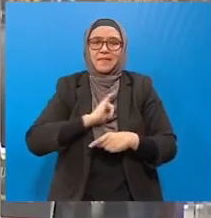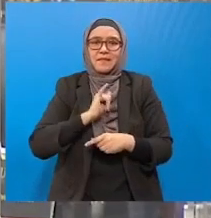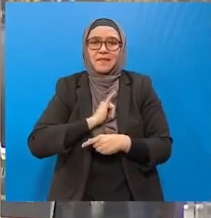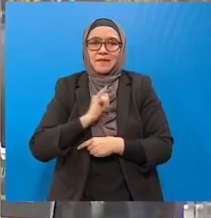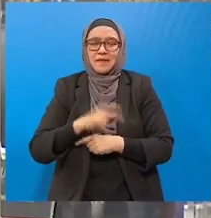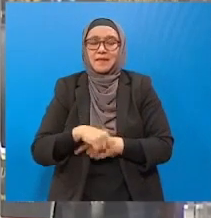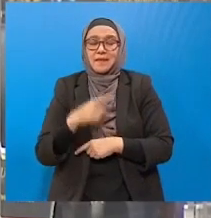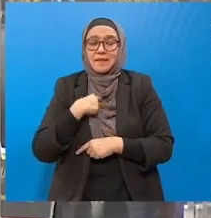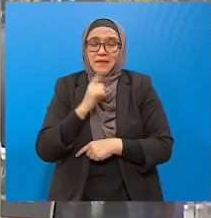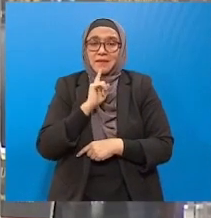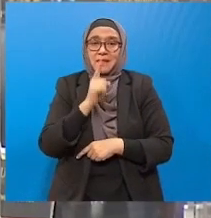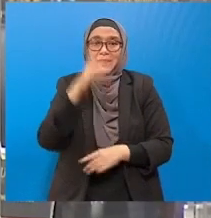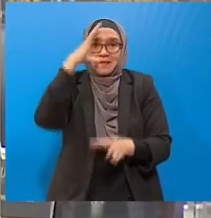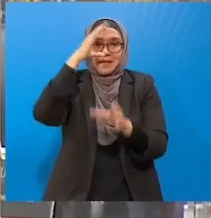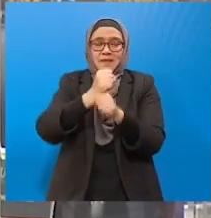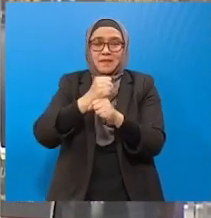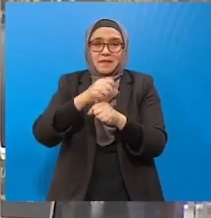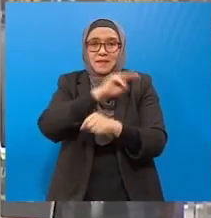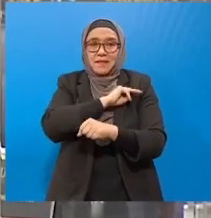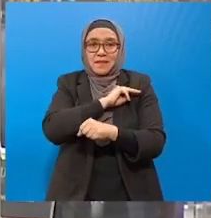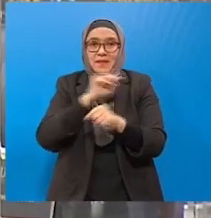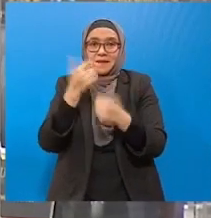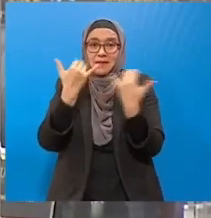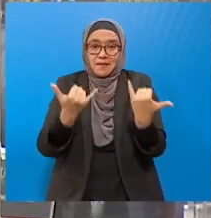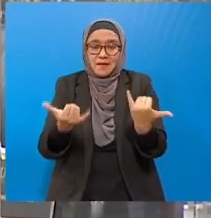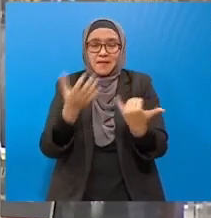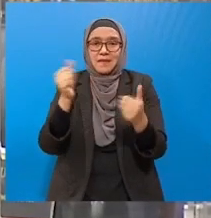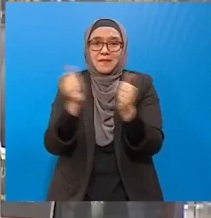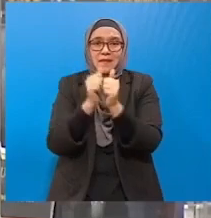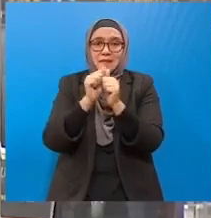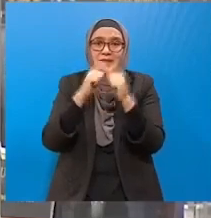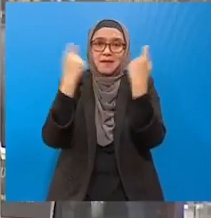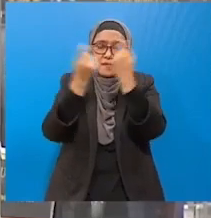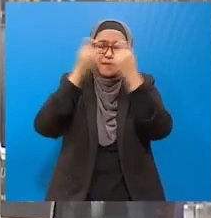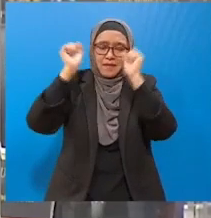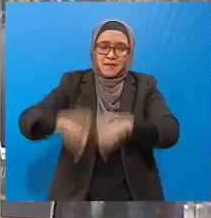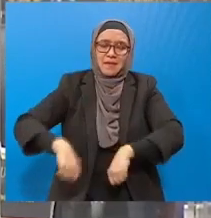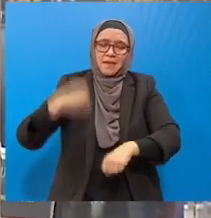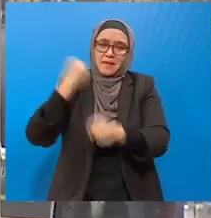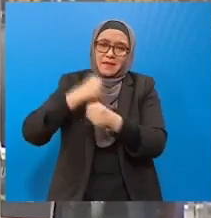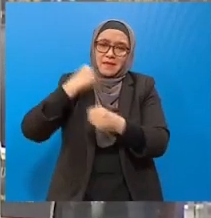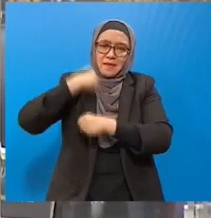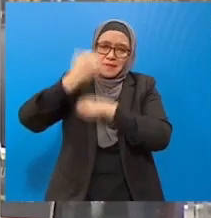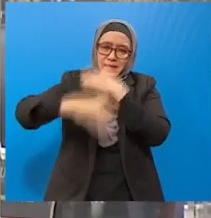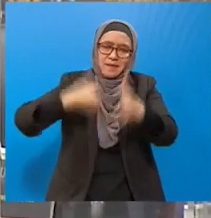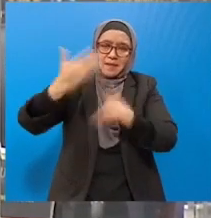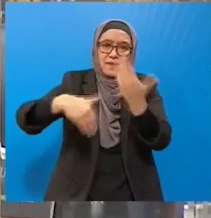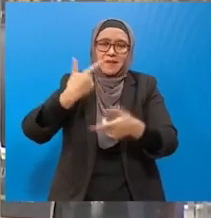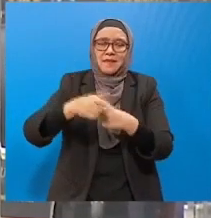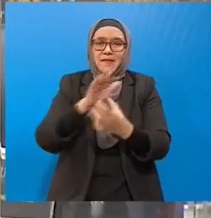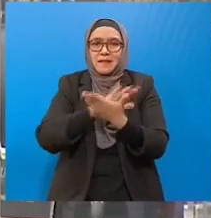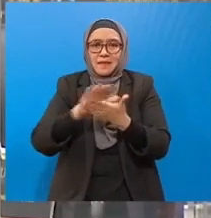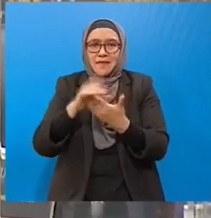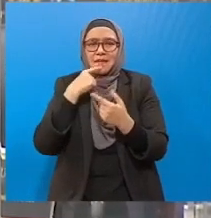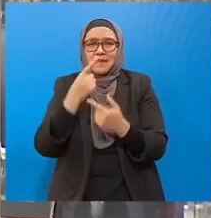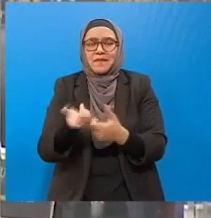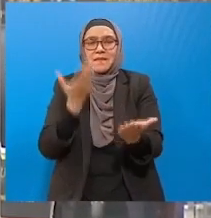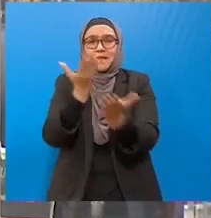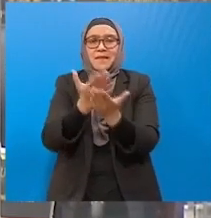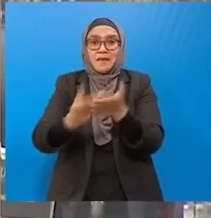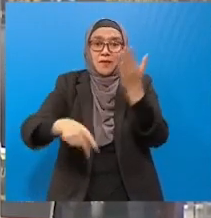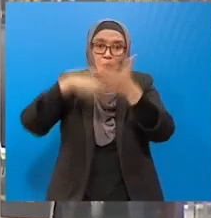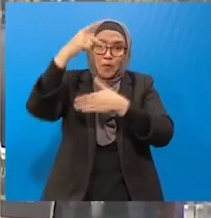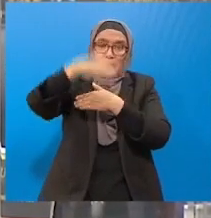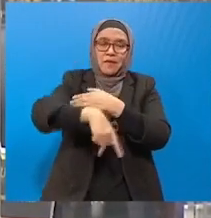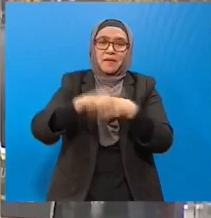tanpa sukanya mampu membalas tugas-tugas ini sebaiknya dengan Mikasa ini mencerminkan memperbanyakkan program ilmiah dan tak zaman seperti